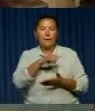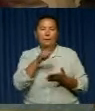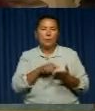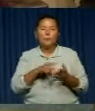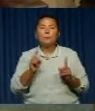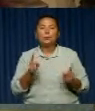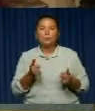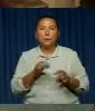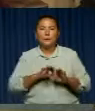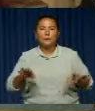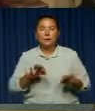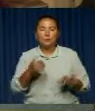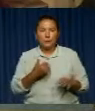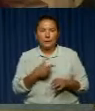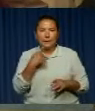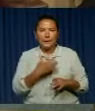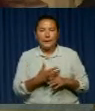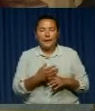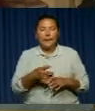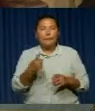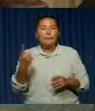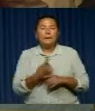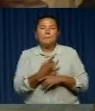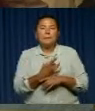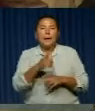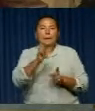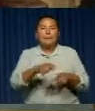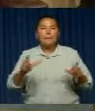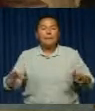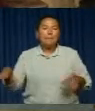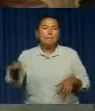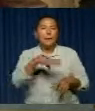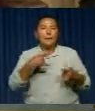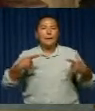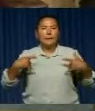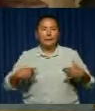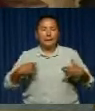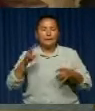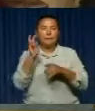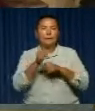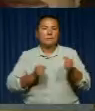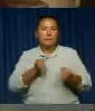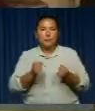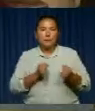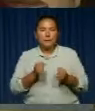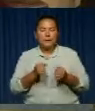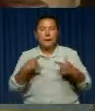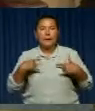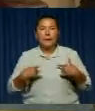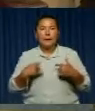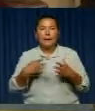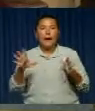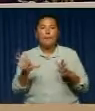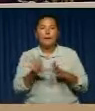не себеп деген. Осындай білместіктен азаматтарымыздың барлығы рентген снимкіге барады, рентгенге барады. Рентген аппарат